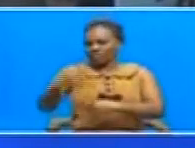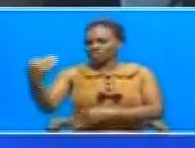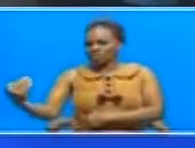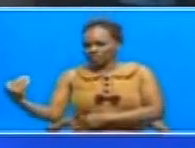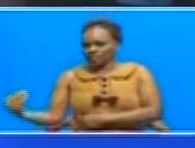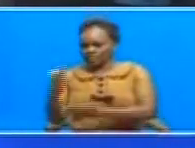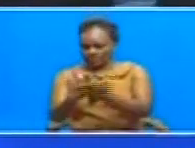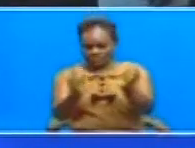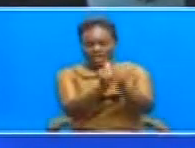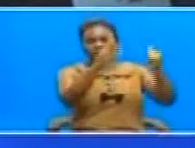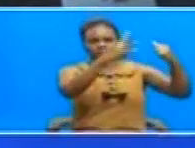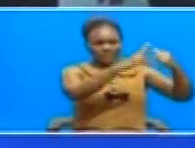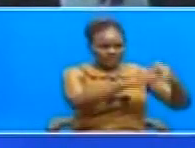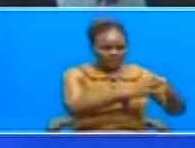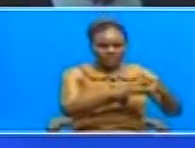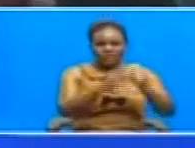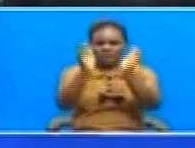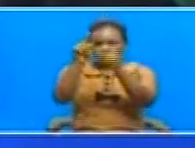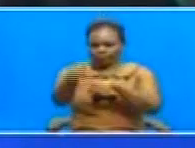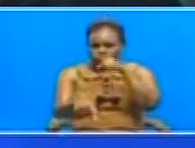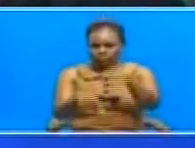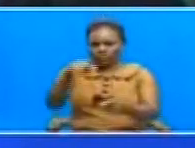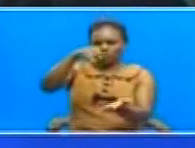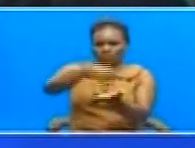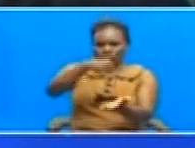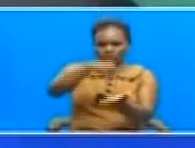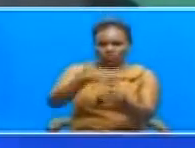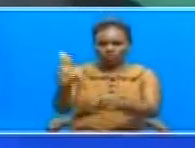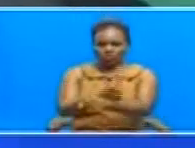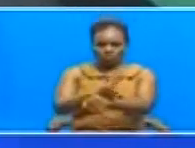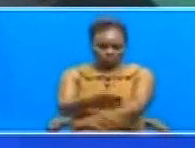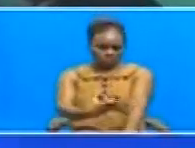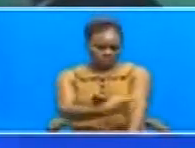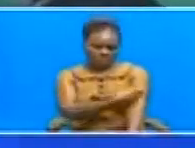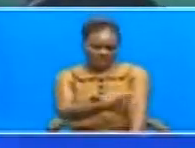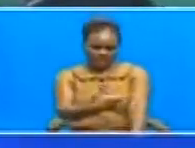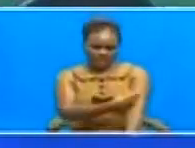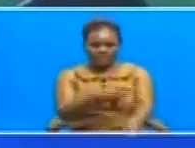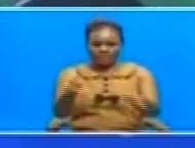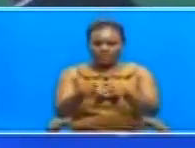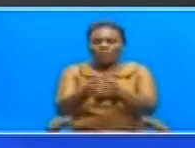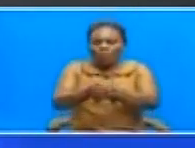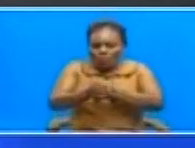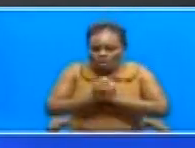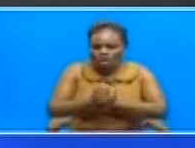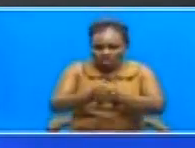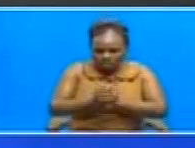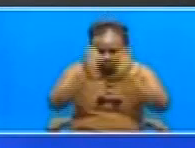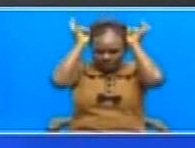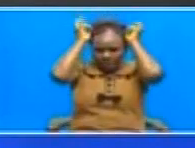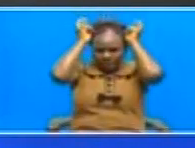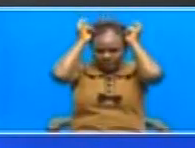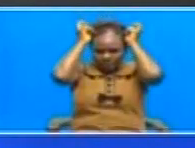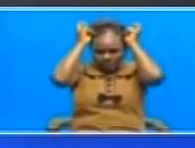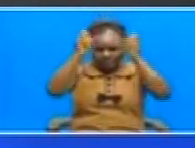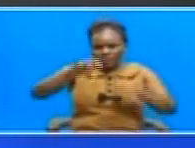wanafunzi hao 19 kushutumiwa na wenzao kwa kujihusisha na matumizi ya dawa za kulevya na uabudu shetani. Kaimu kamishna wa